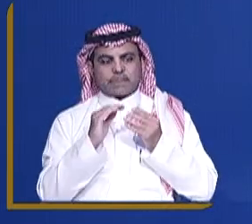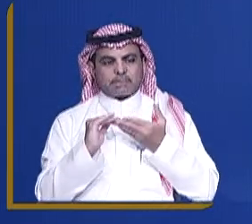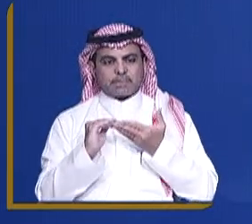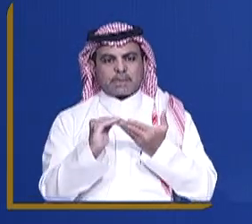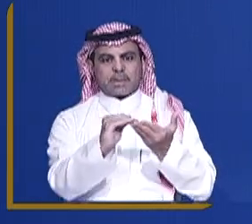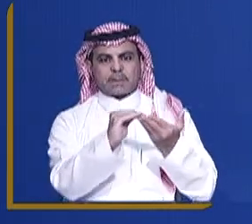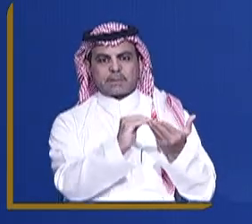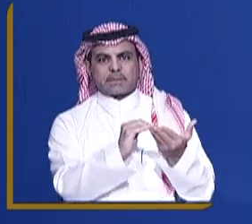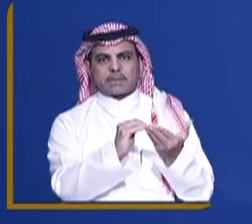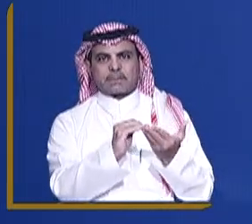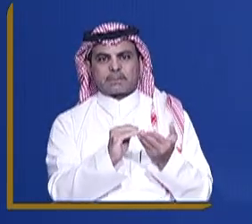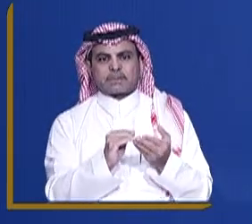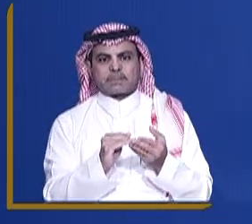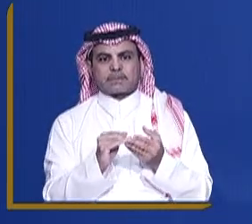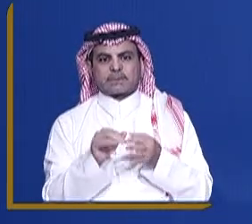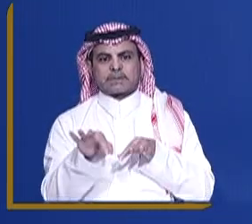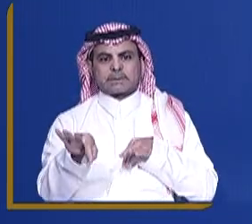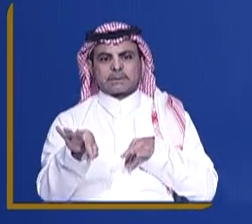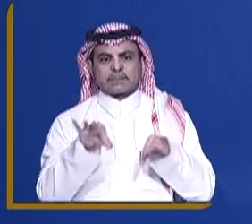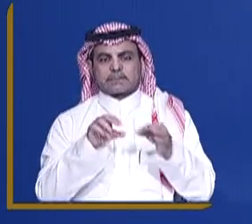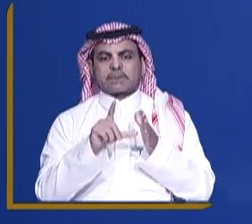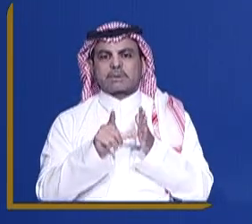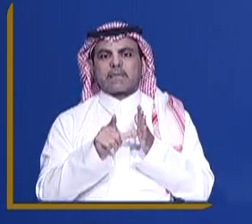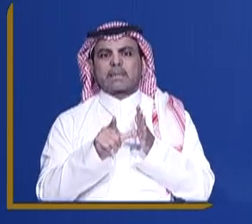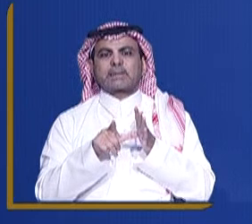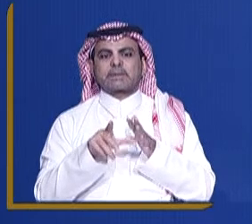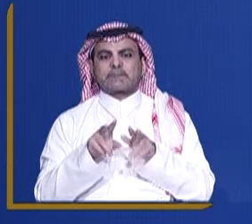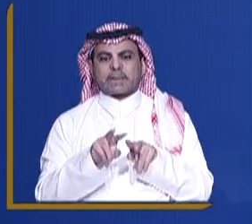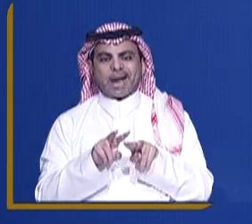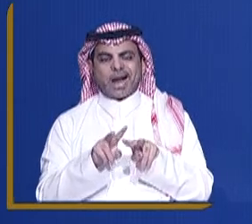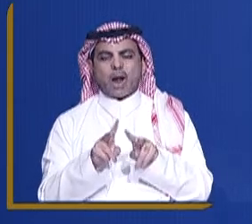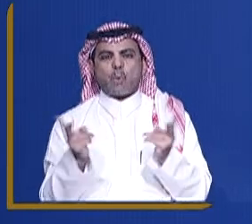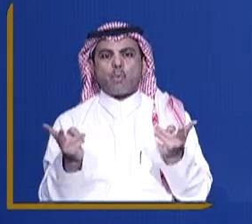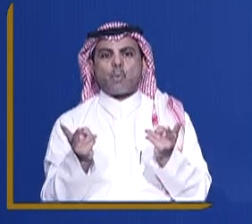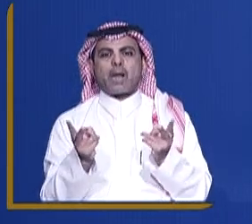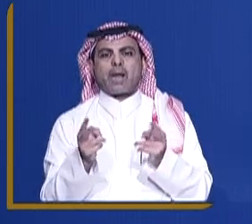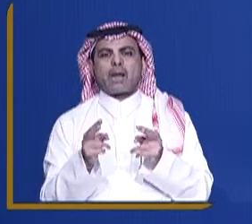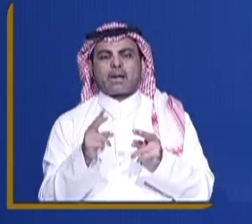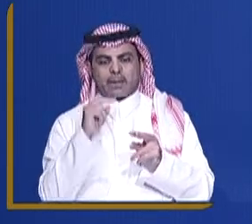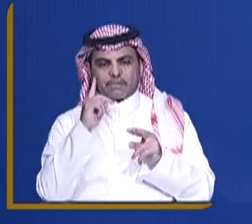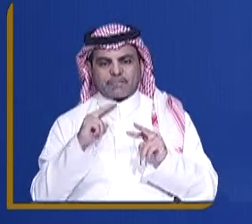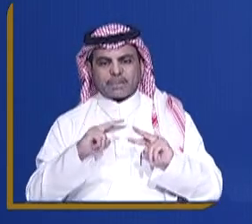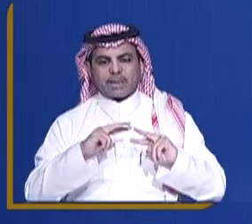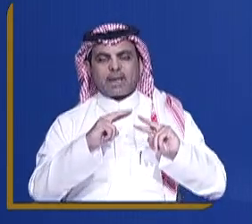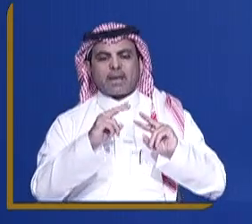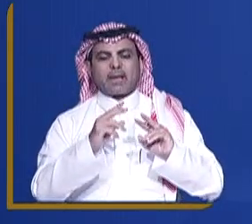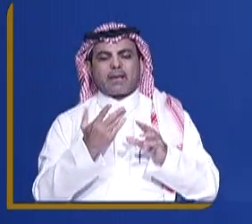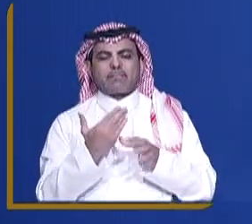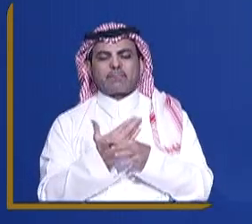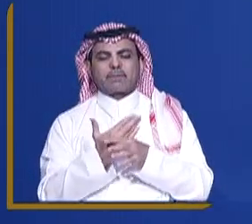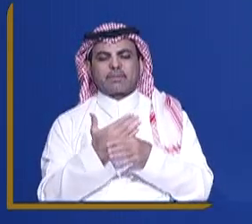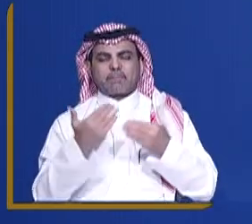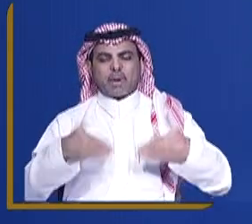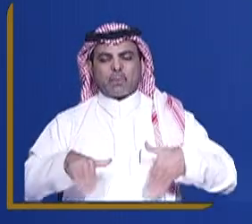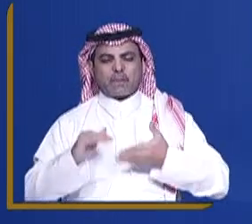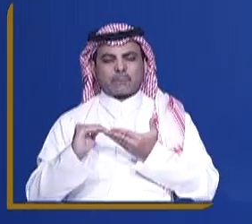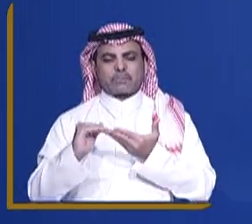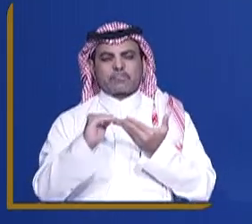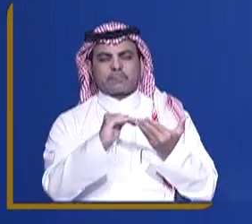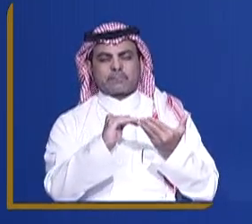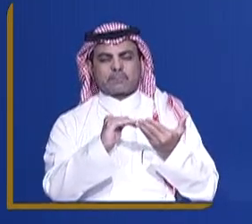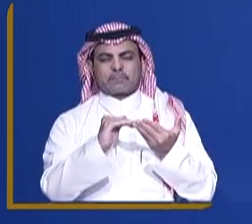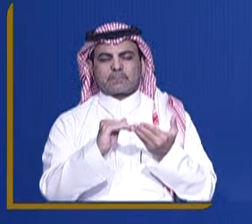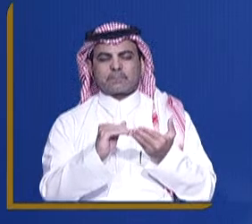لدينا يعني خطة تحولية لوزارة التعليم تضمن أن يكون التعليم